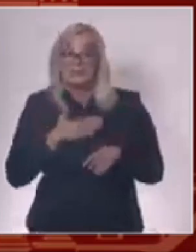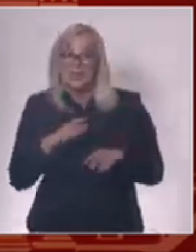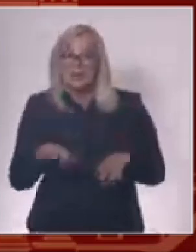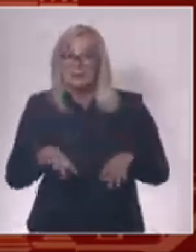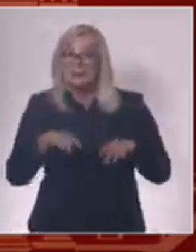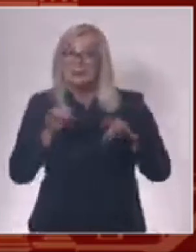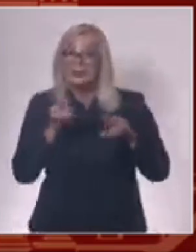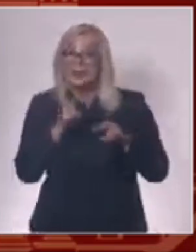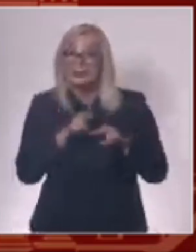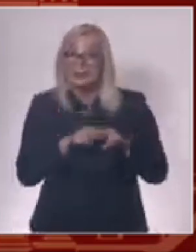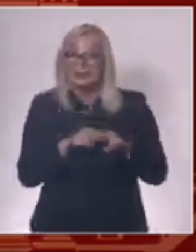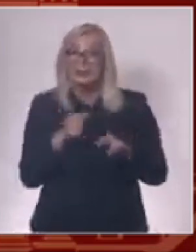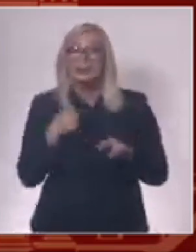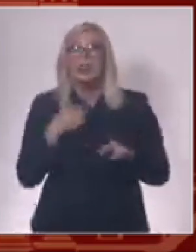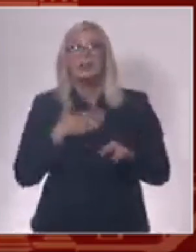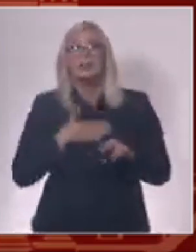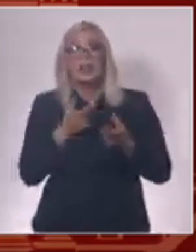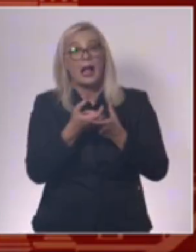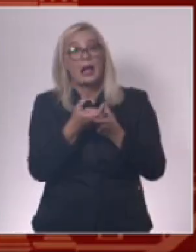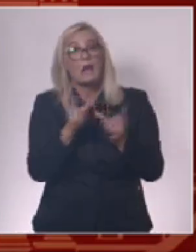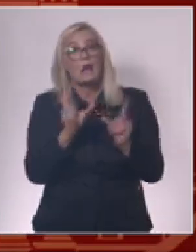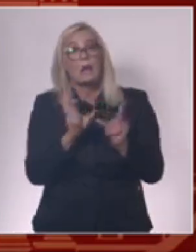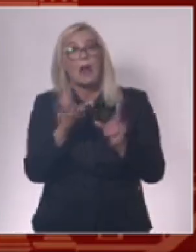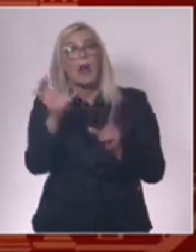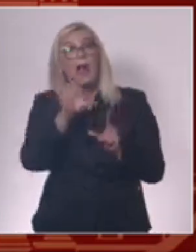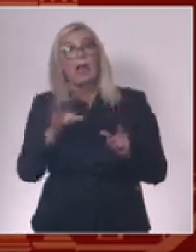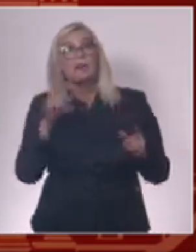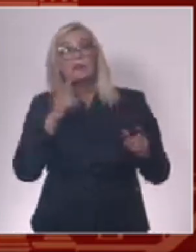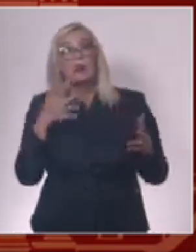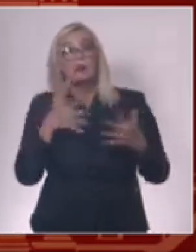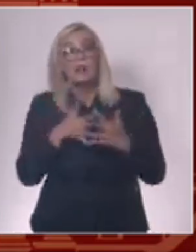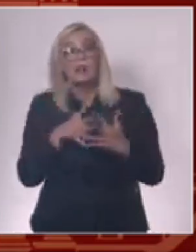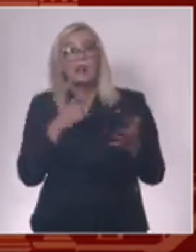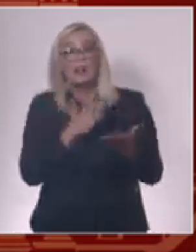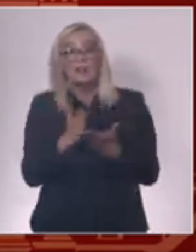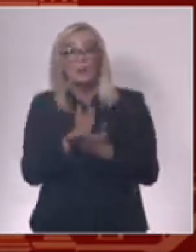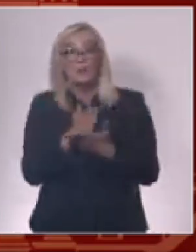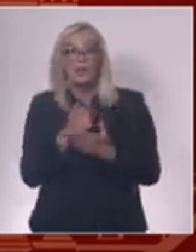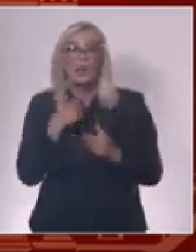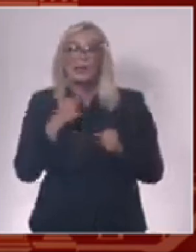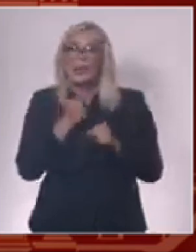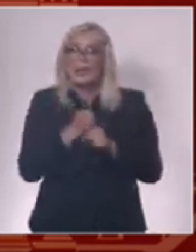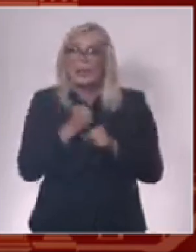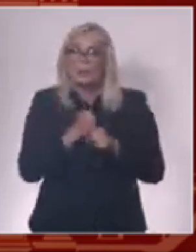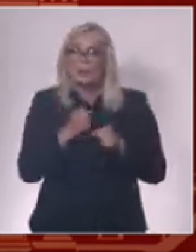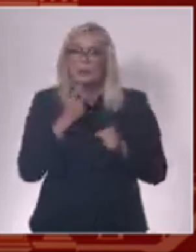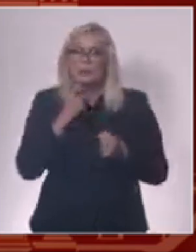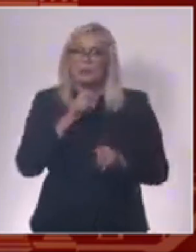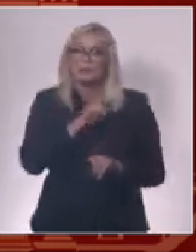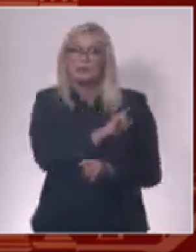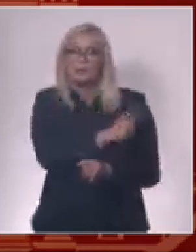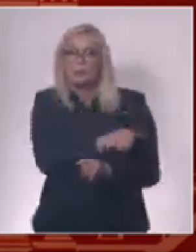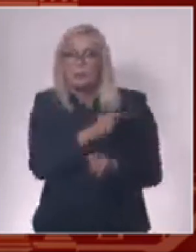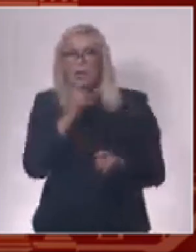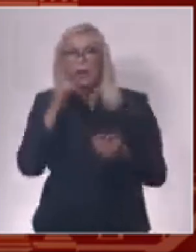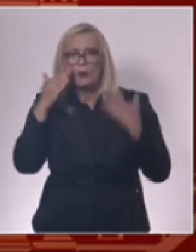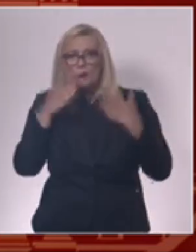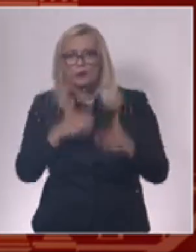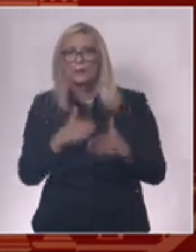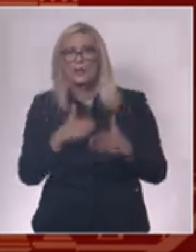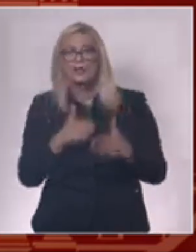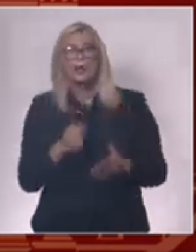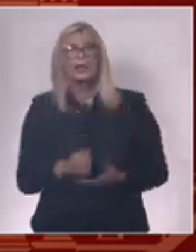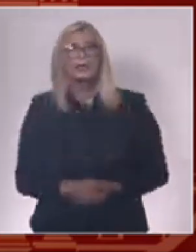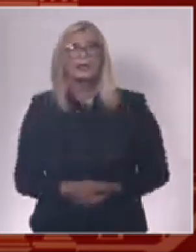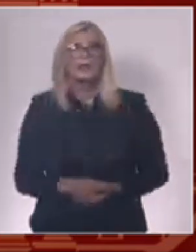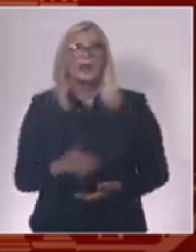за одблокирање на евроинтегративните процеси, ќе работиме посветено во таа агенда, но од другата страна треба да